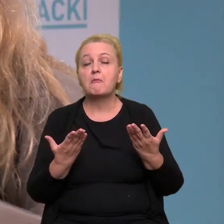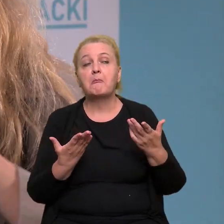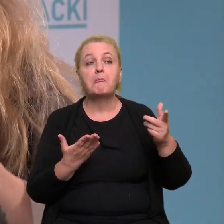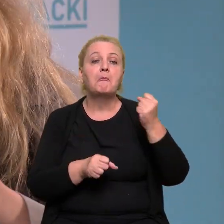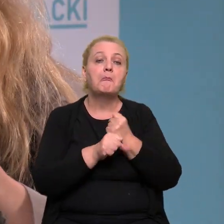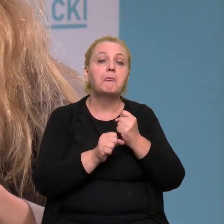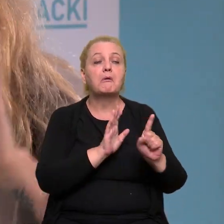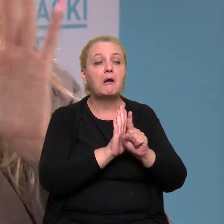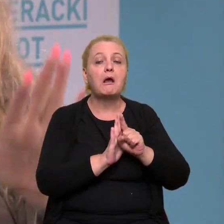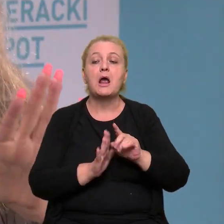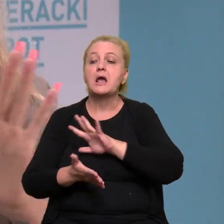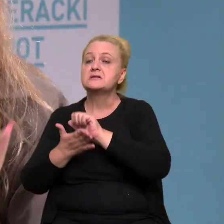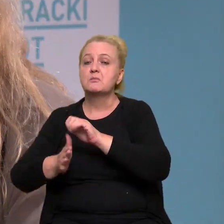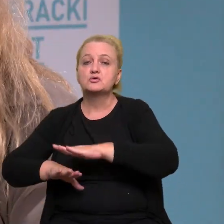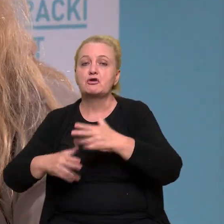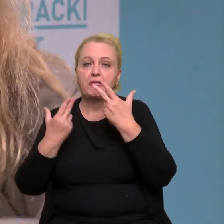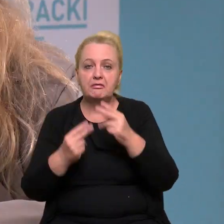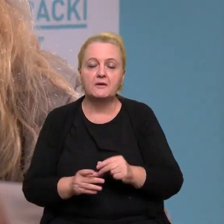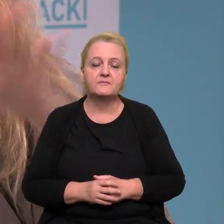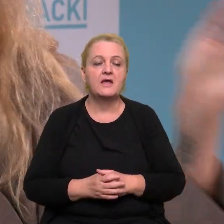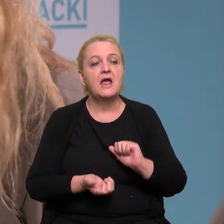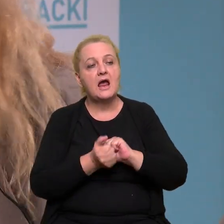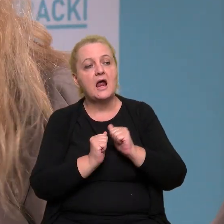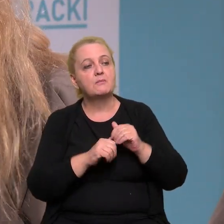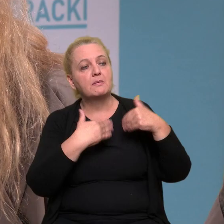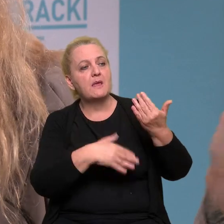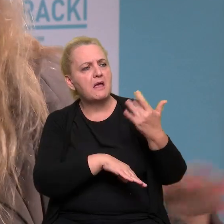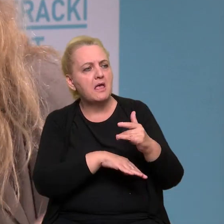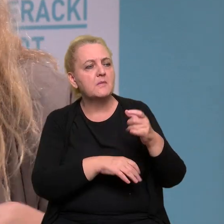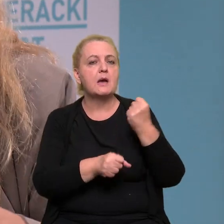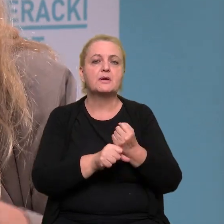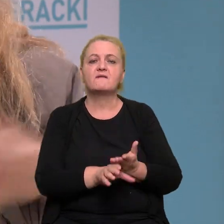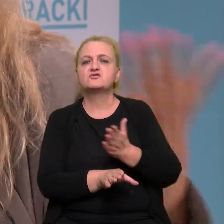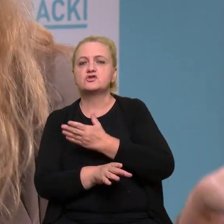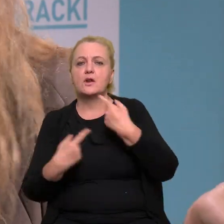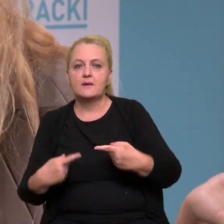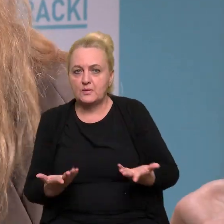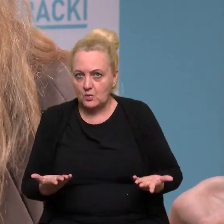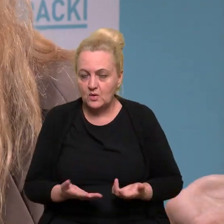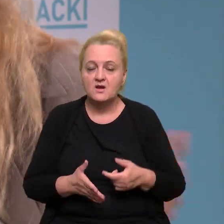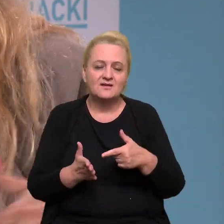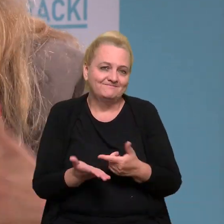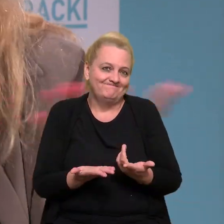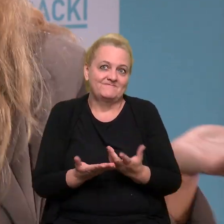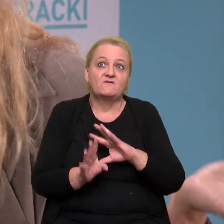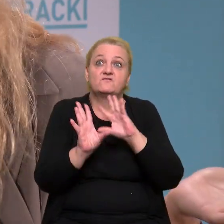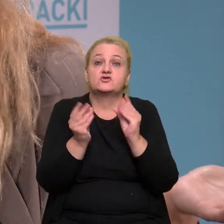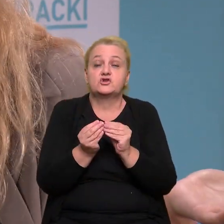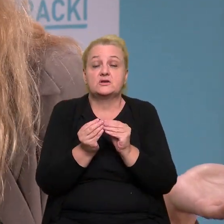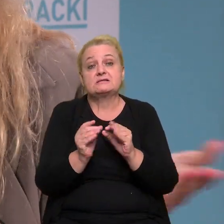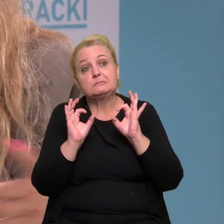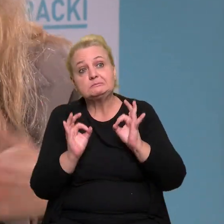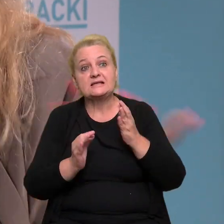chodzi do pracy, nie zajmuje się dziećmi, albo dostaje emeryturę, chociaż nie pracowała. Nigdy nie można zrobić wszystkiego w